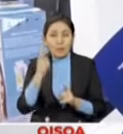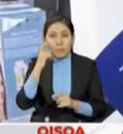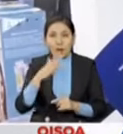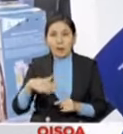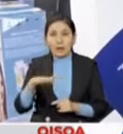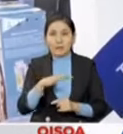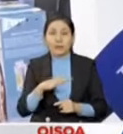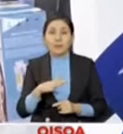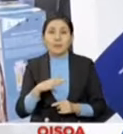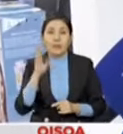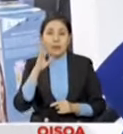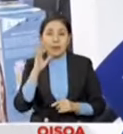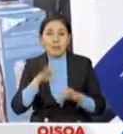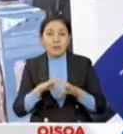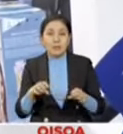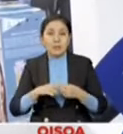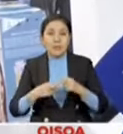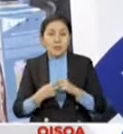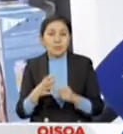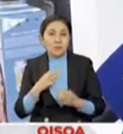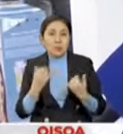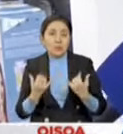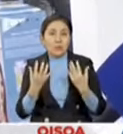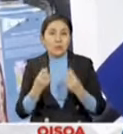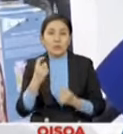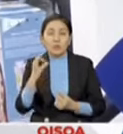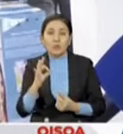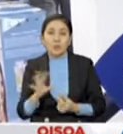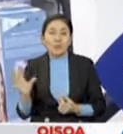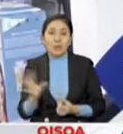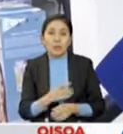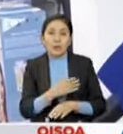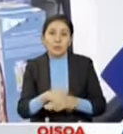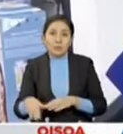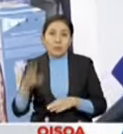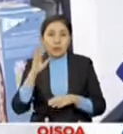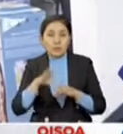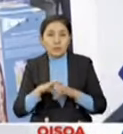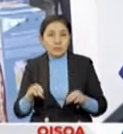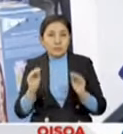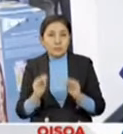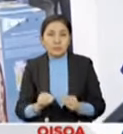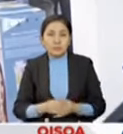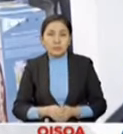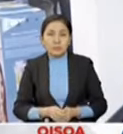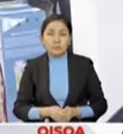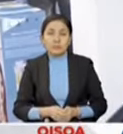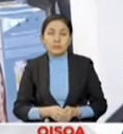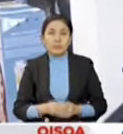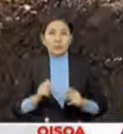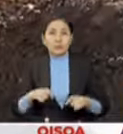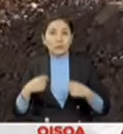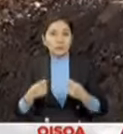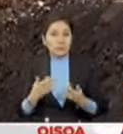mahallalarda kanalizatsiya muammosi bo'lgan. Hozir kunda 100% hamma ko'chalarda kanalizatsiya tarmog'i o'tkazilib,